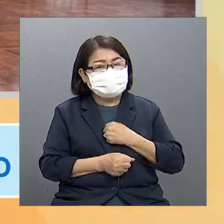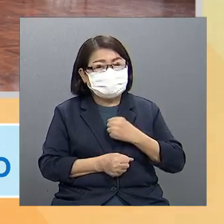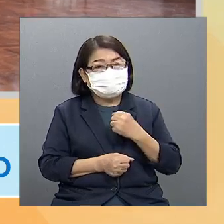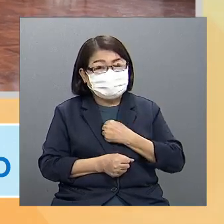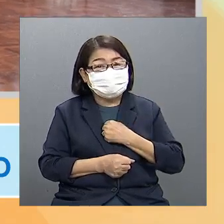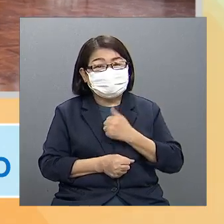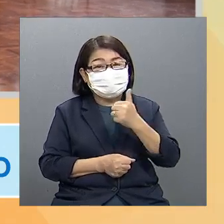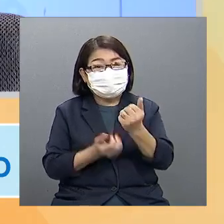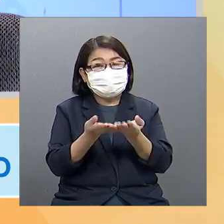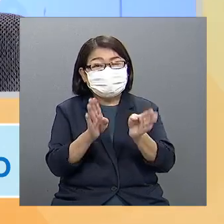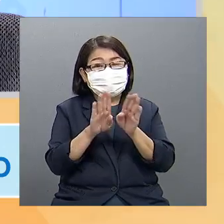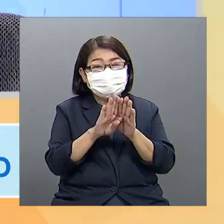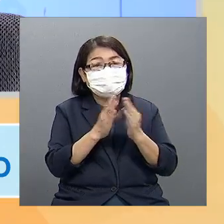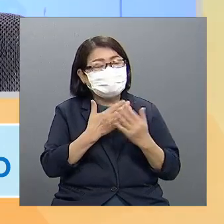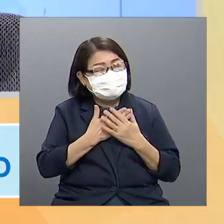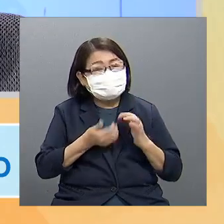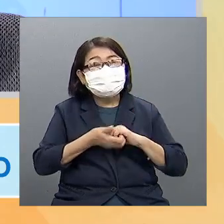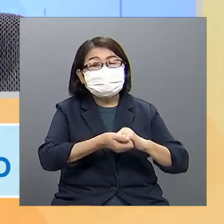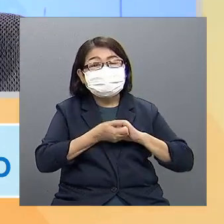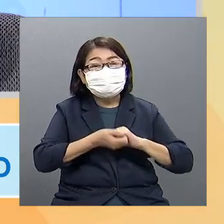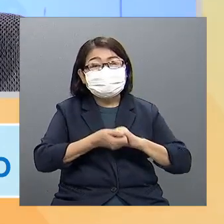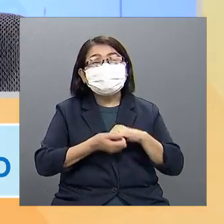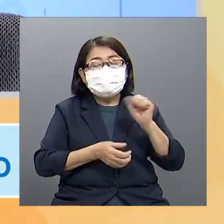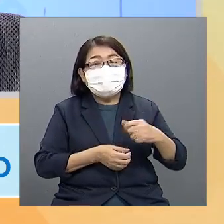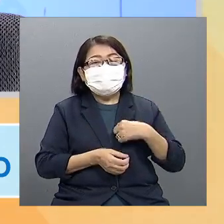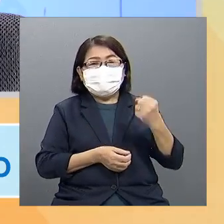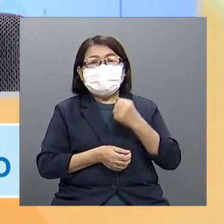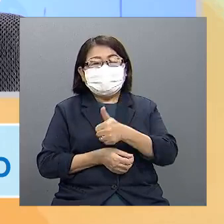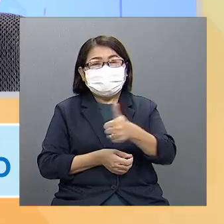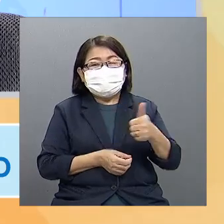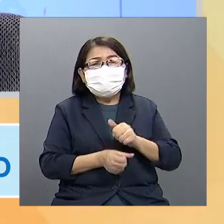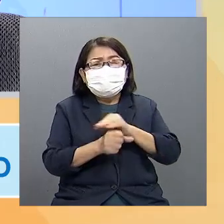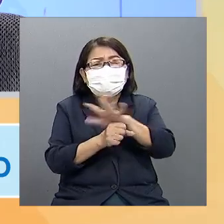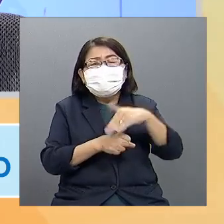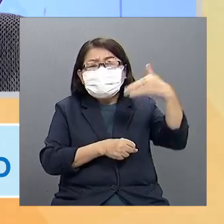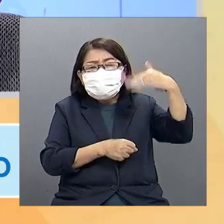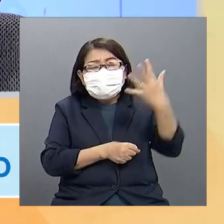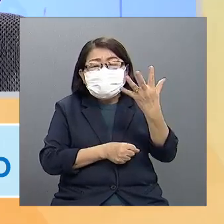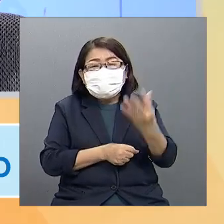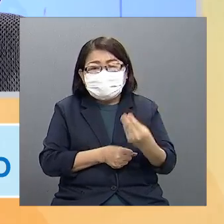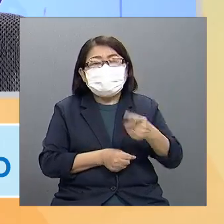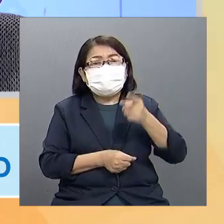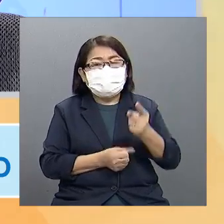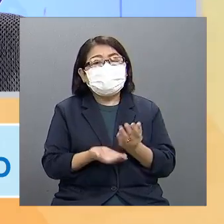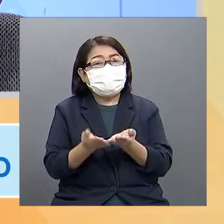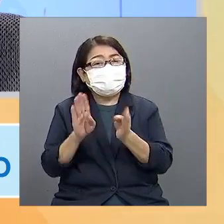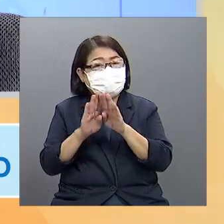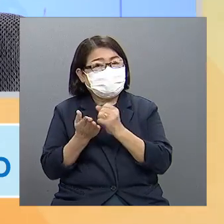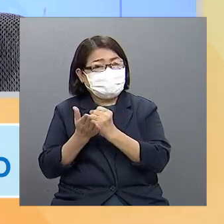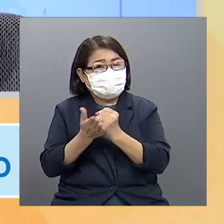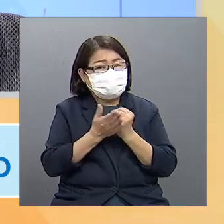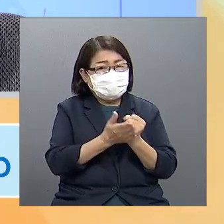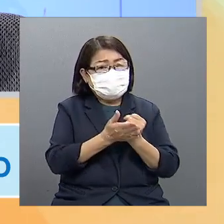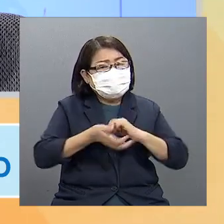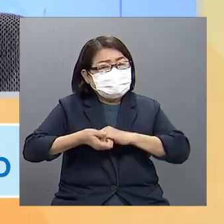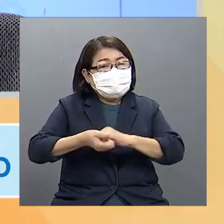ำลังใจนะคะว่าโควิดจะกวนเราอีกแป๊บนึงนะคะยังไงเราก็ต้องช่วยกันนะคะทำให้บ้านของเรานะคะกลายเป็นเบสบังเกอร์ส